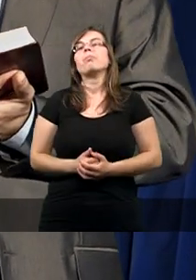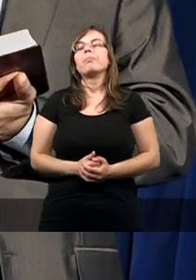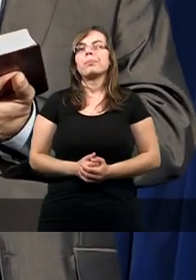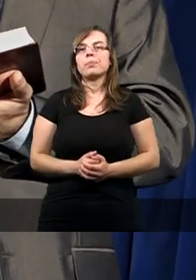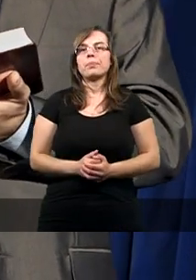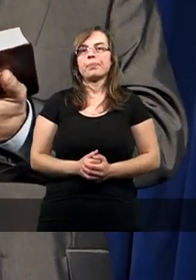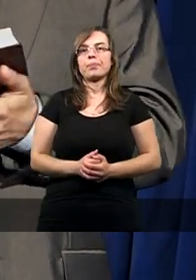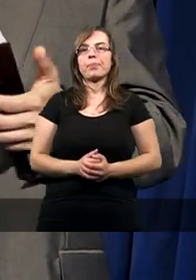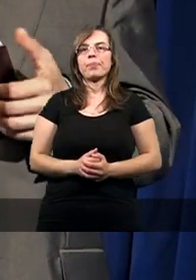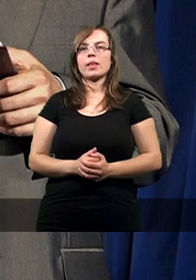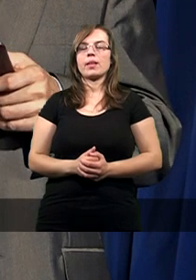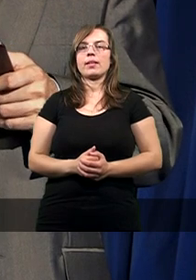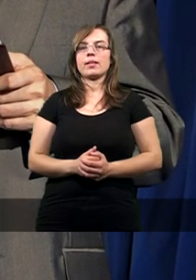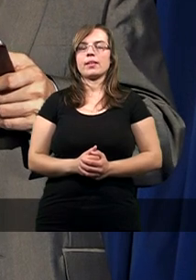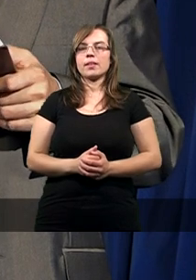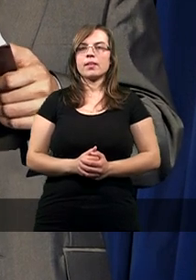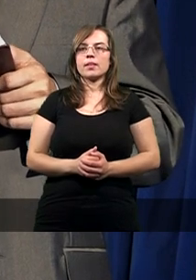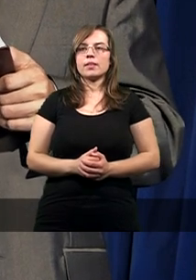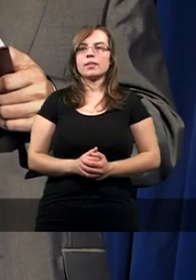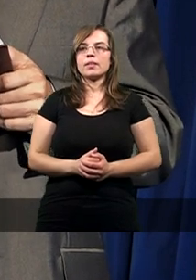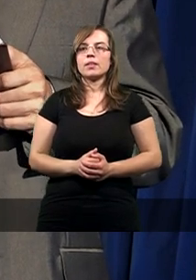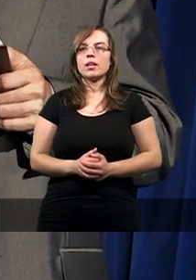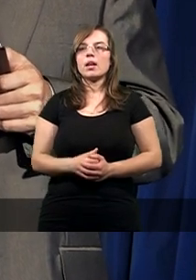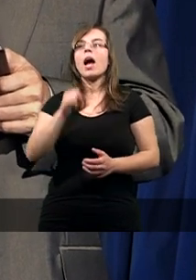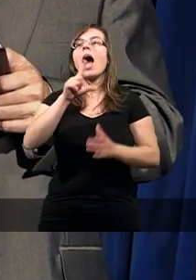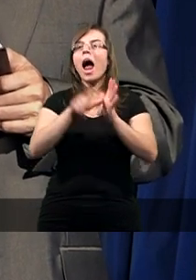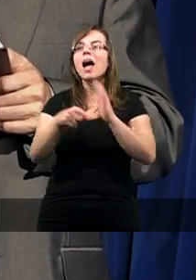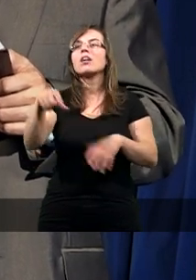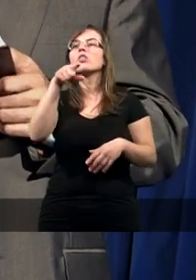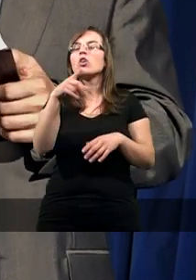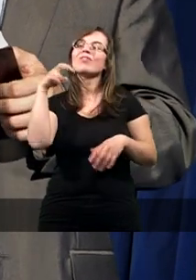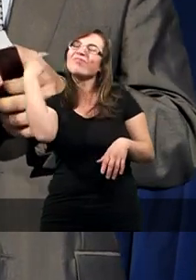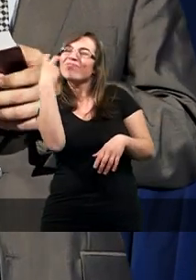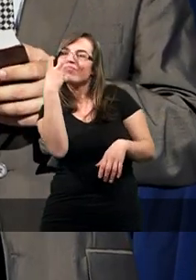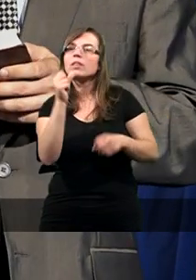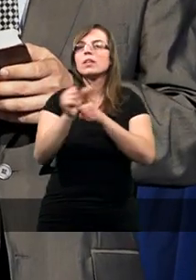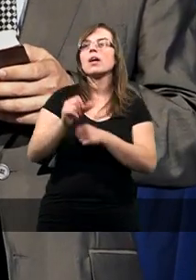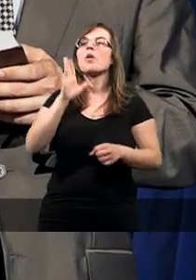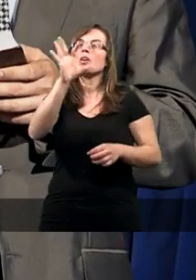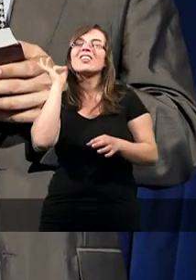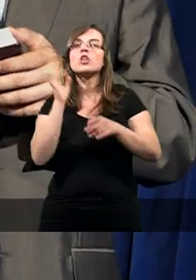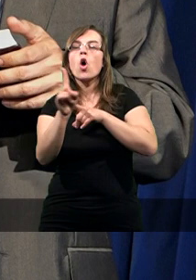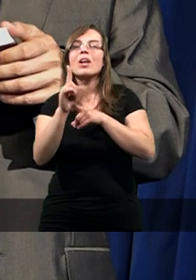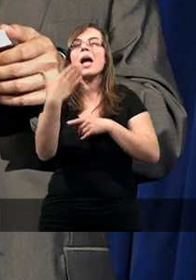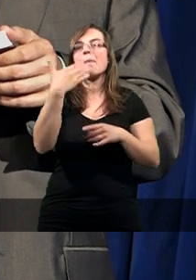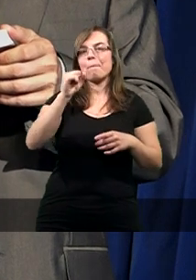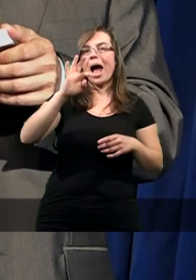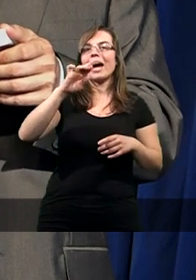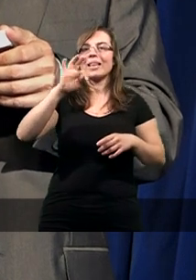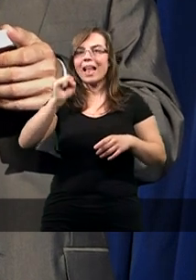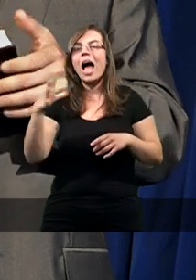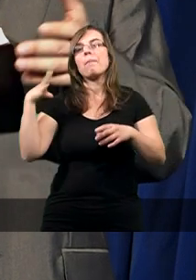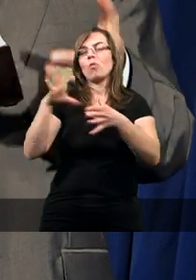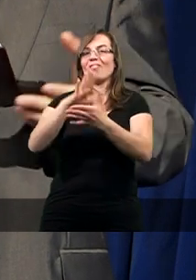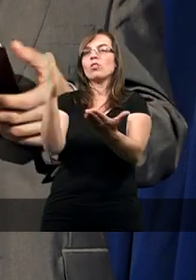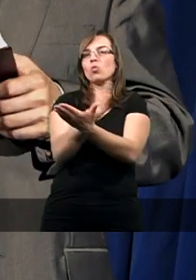that Martha was in the kitchen preparing the food. Ale co ciekawe, jej siostra Marta była w tym czasie w